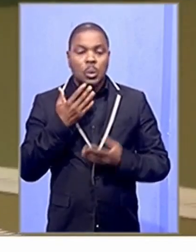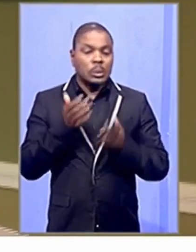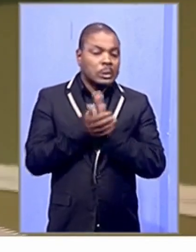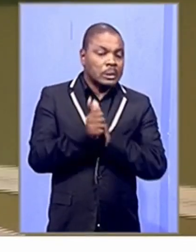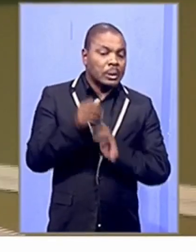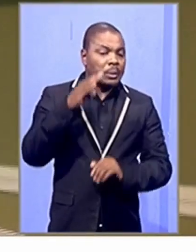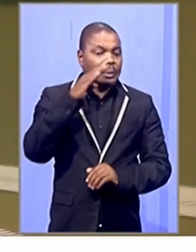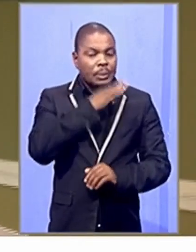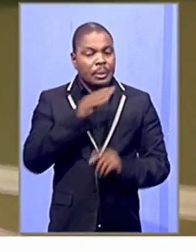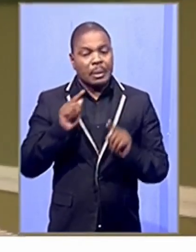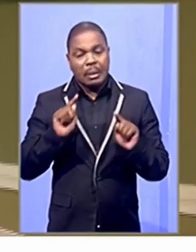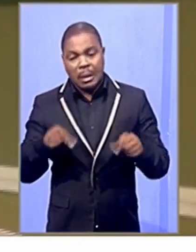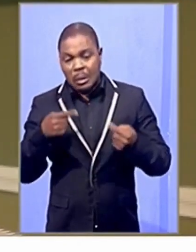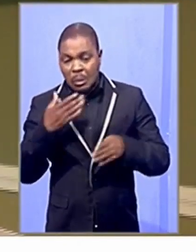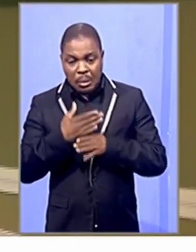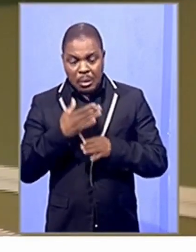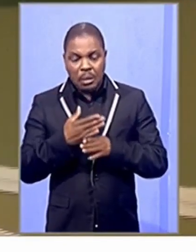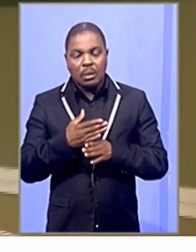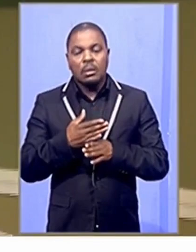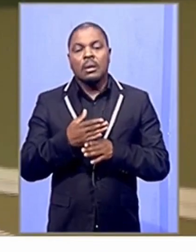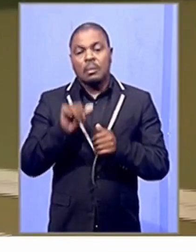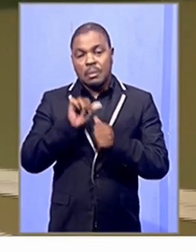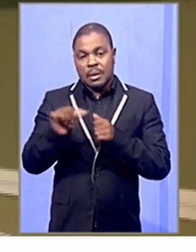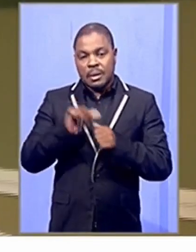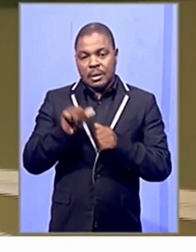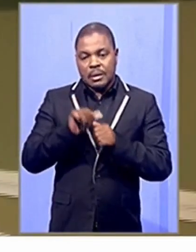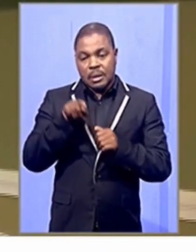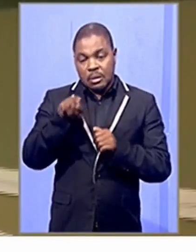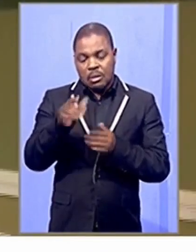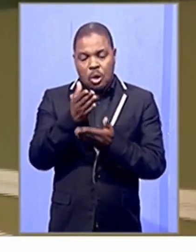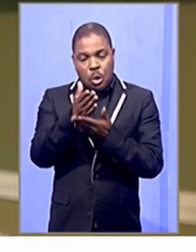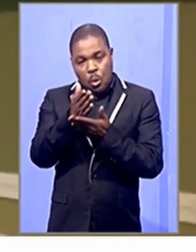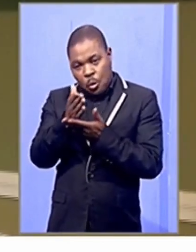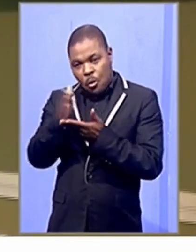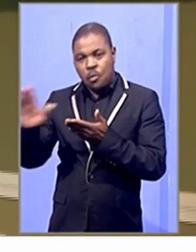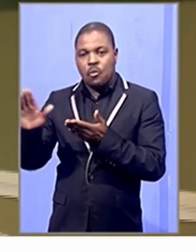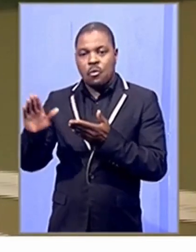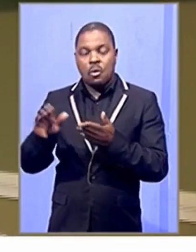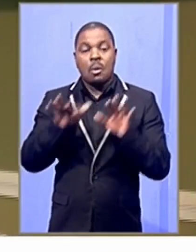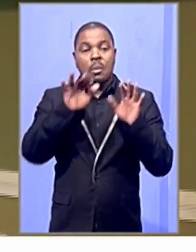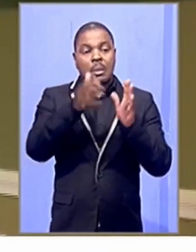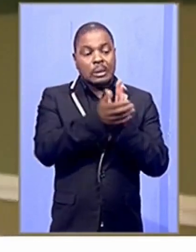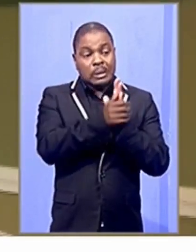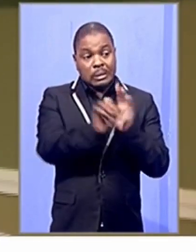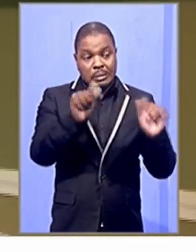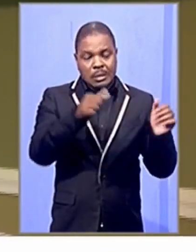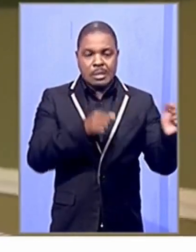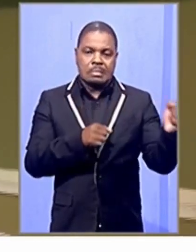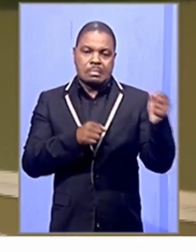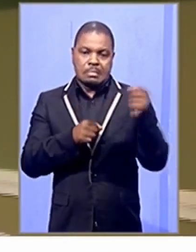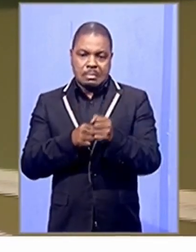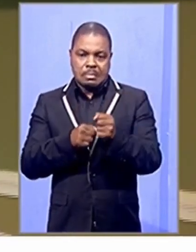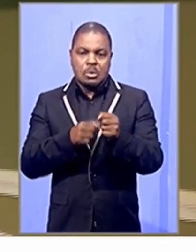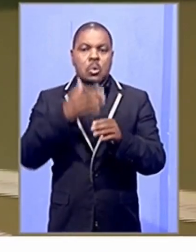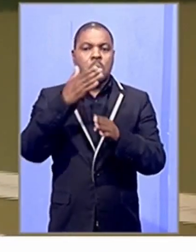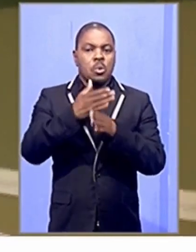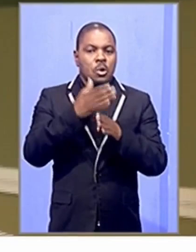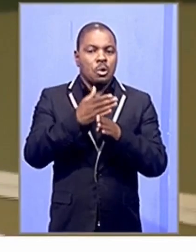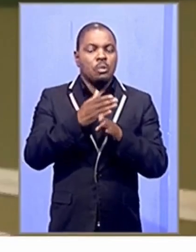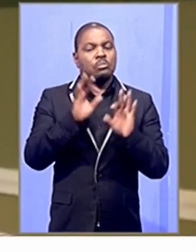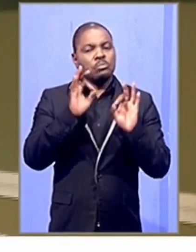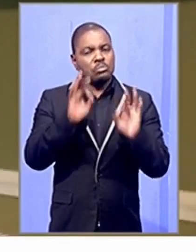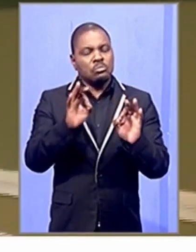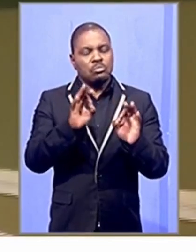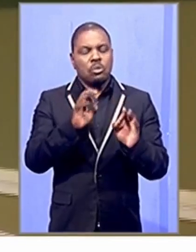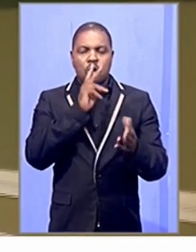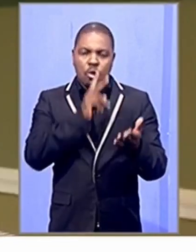senang bokgoni le bona ba tlameha hore ba ke ba tlosiwe o kenywe batho ba na le bokgoni ba tla etsa mosebetsi wa bona ka